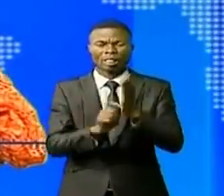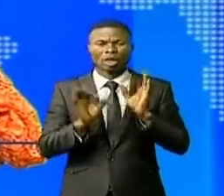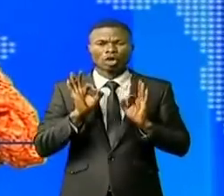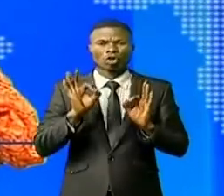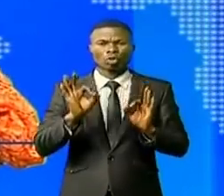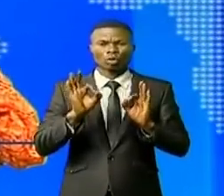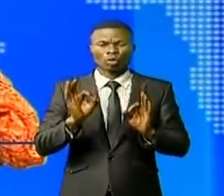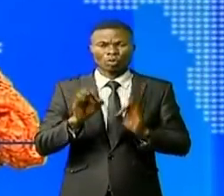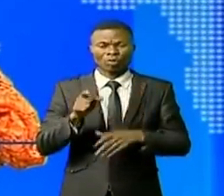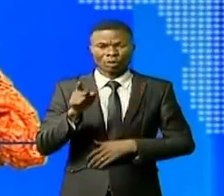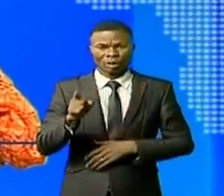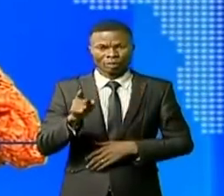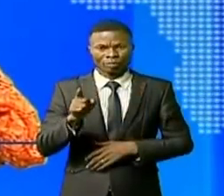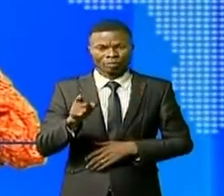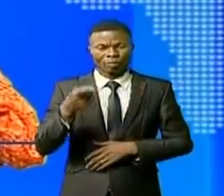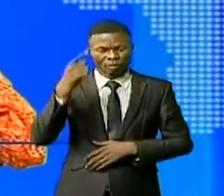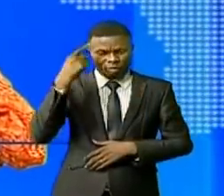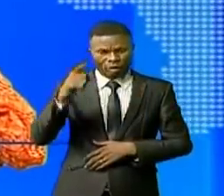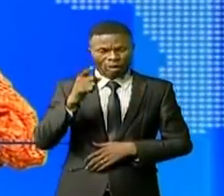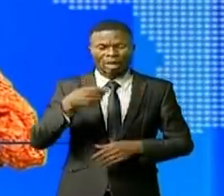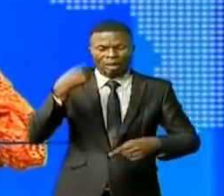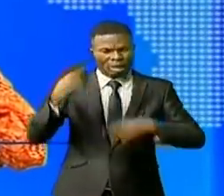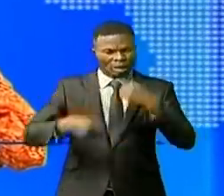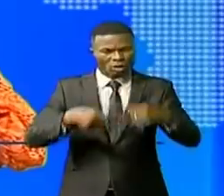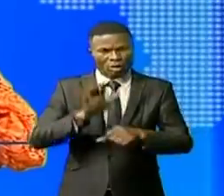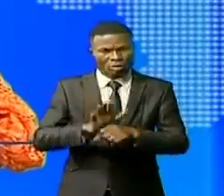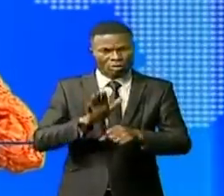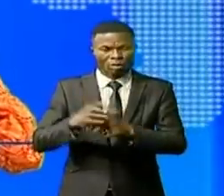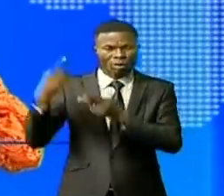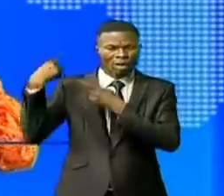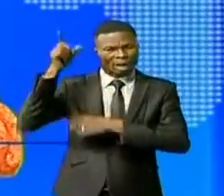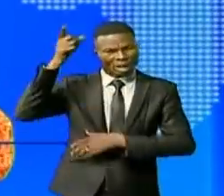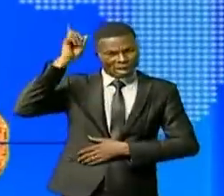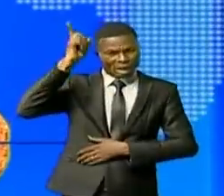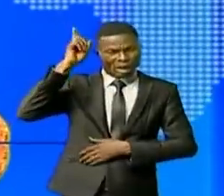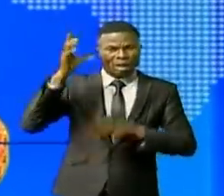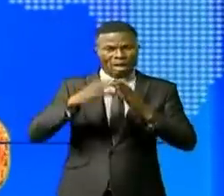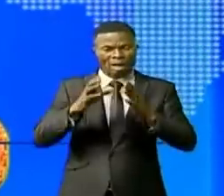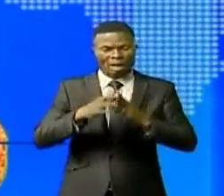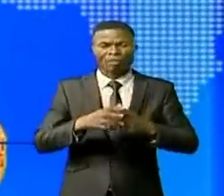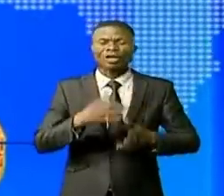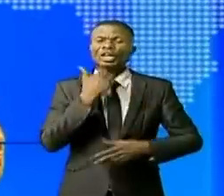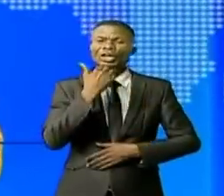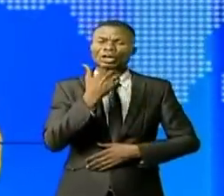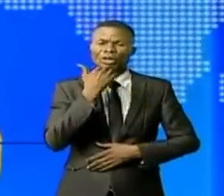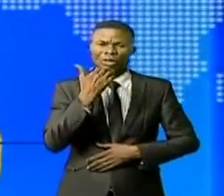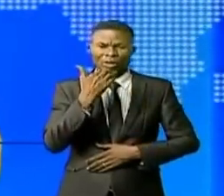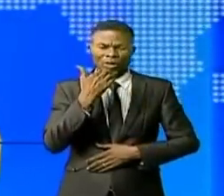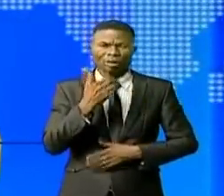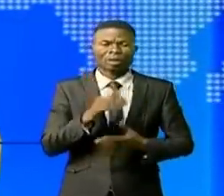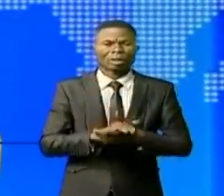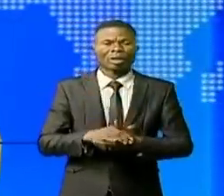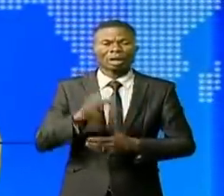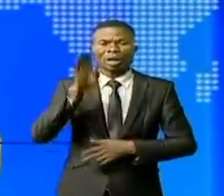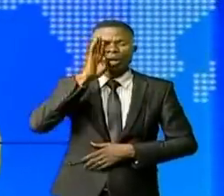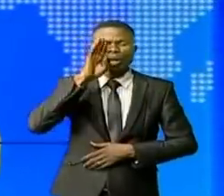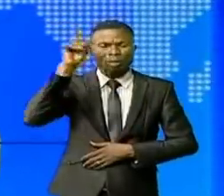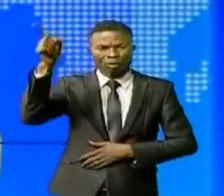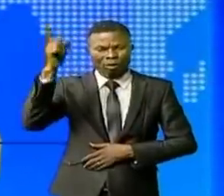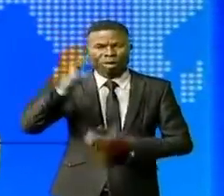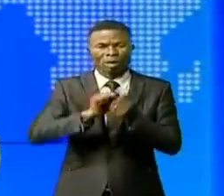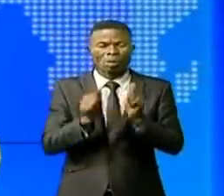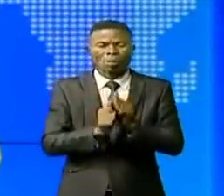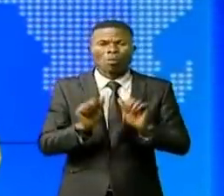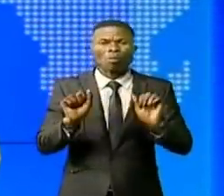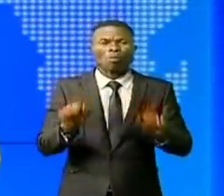José Mpandakabangou, qui discute depuis un temps avec des partenaires Spacebel en Belgique sur la